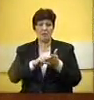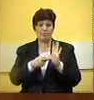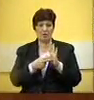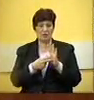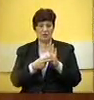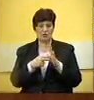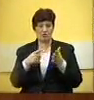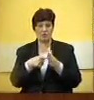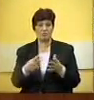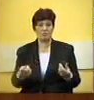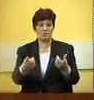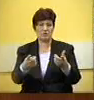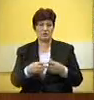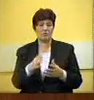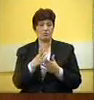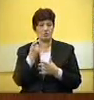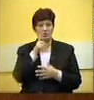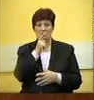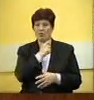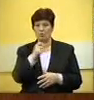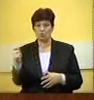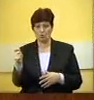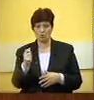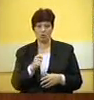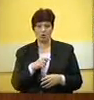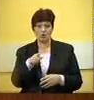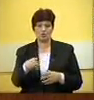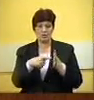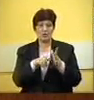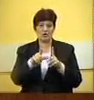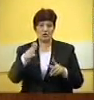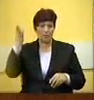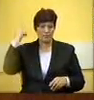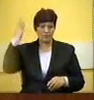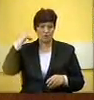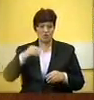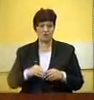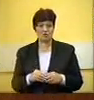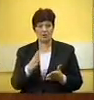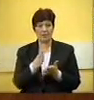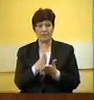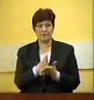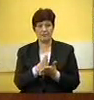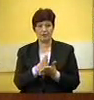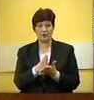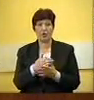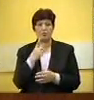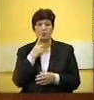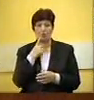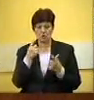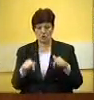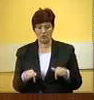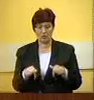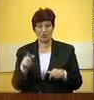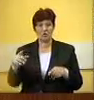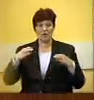političke poentiranje na vodoprivredi skupo će nas koštati. To se pokazalo i u prošlosti. Bilo je pokušaj